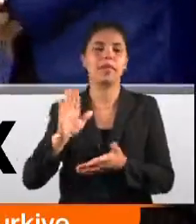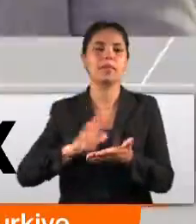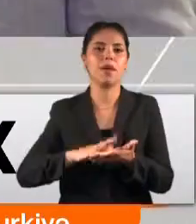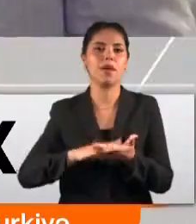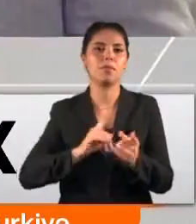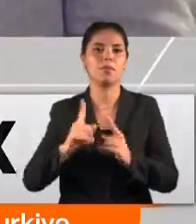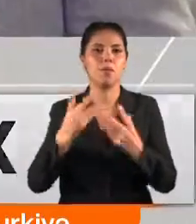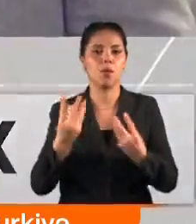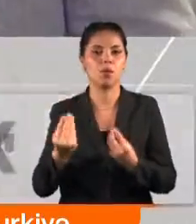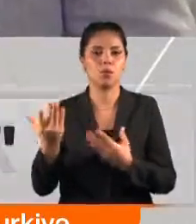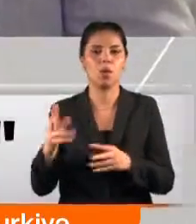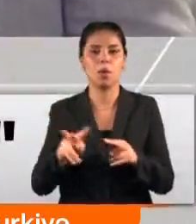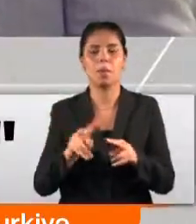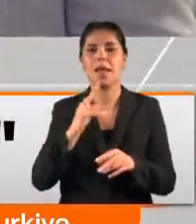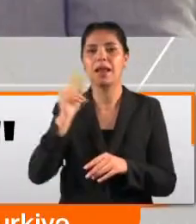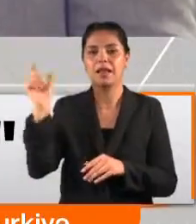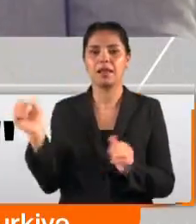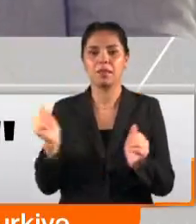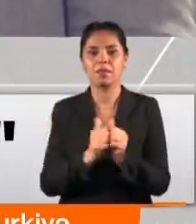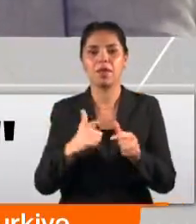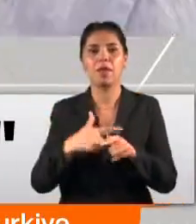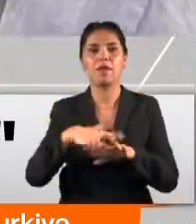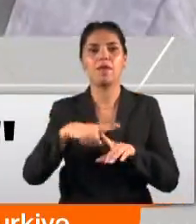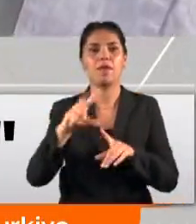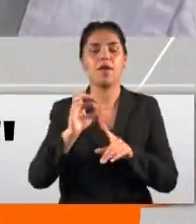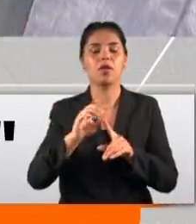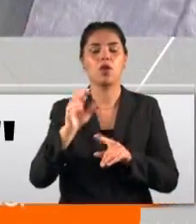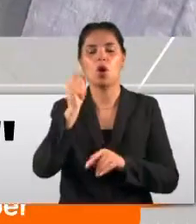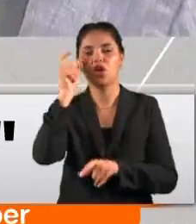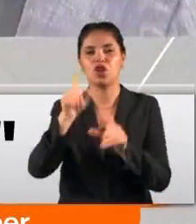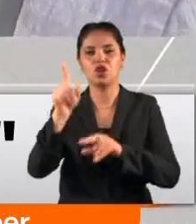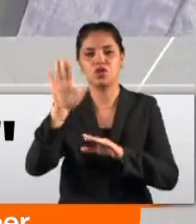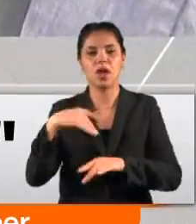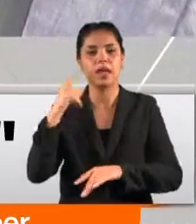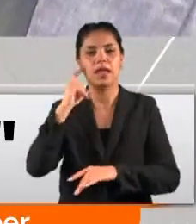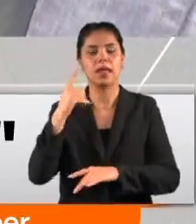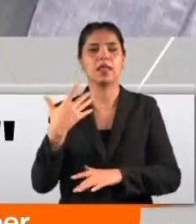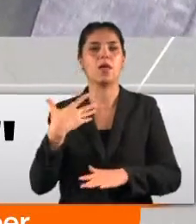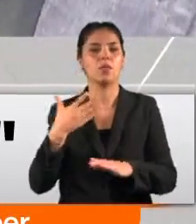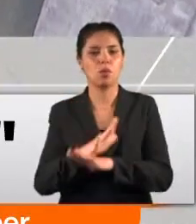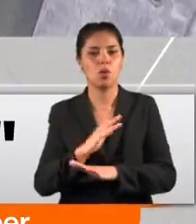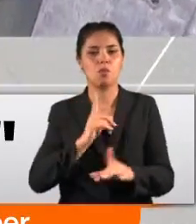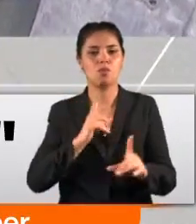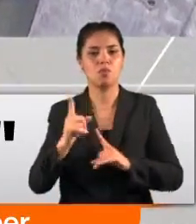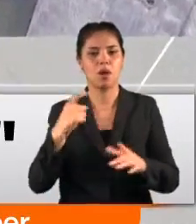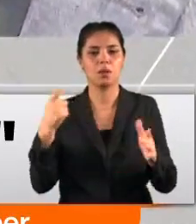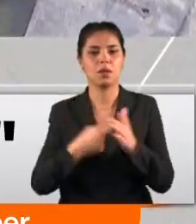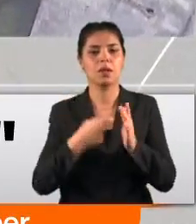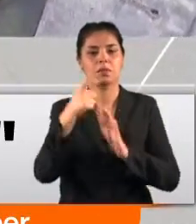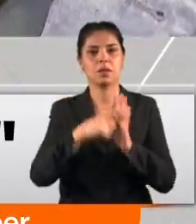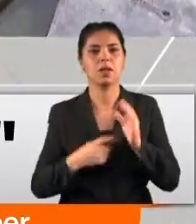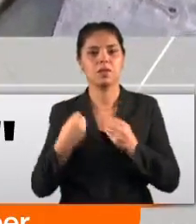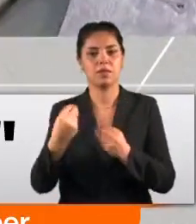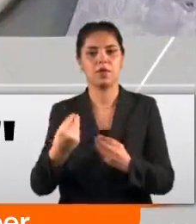davası açtı. Hala Meral Akşener'in etrafında FETÖ'den örülü bir ağ var. Ben iddialarımın arkasındayım. FETÖ ile alakalı mahkemeye isimleri sunacağım.